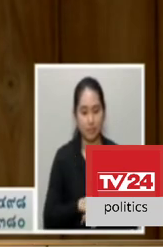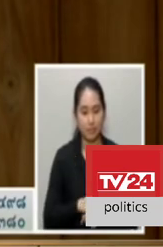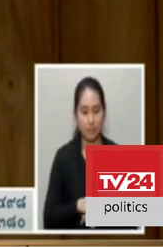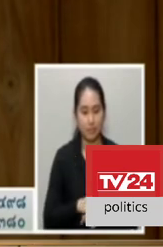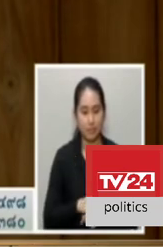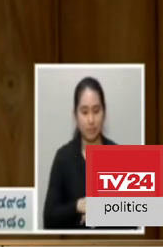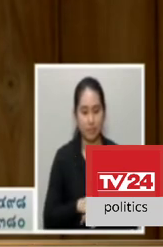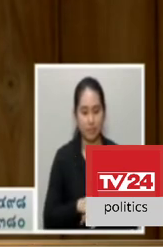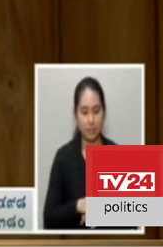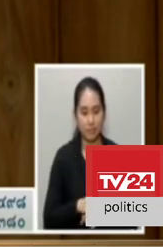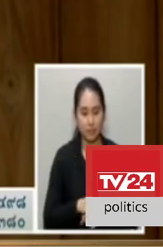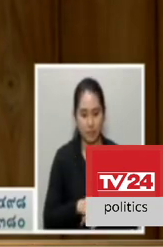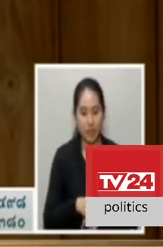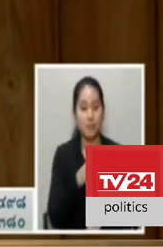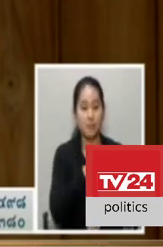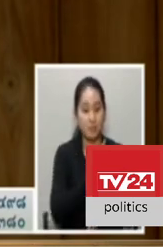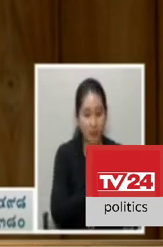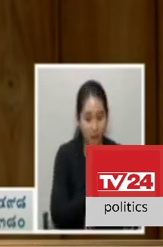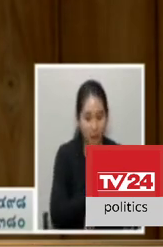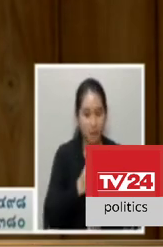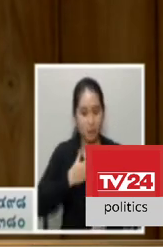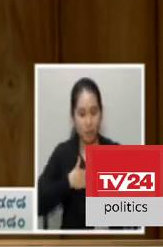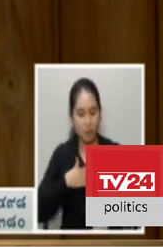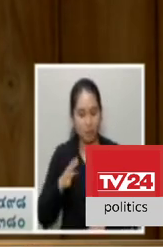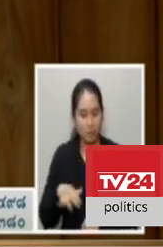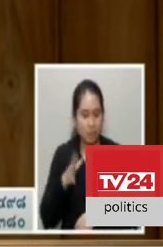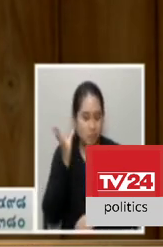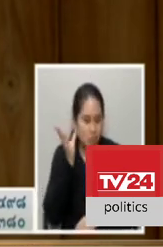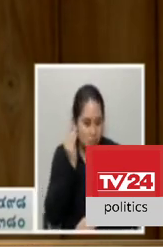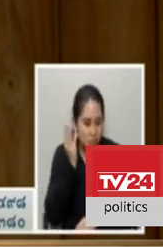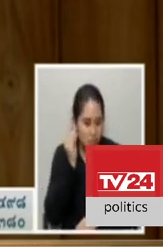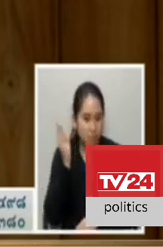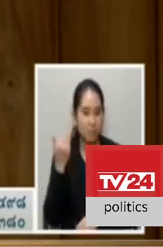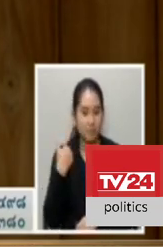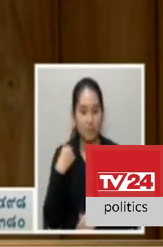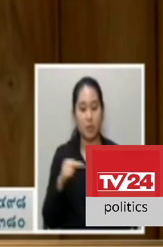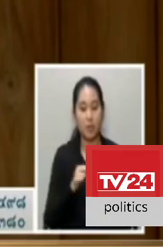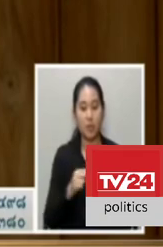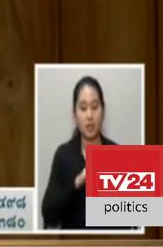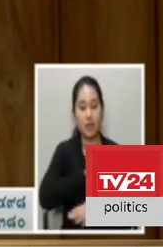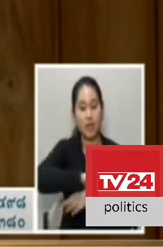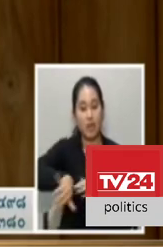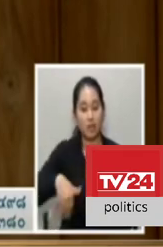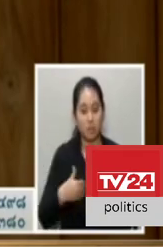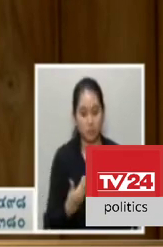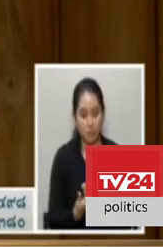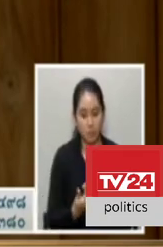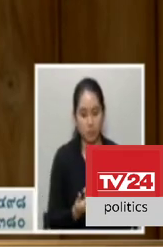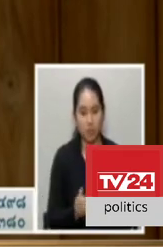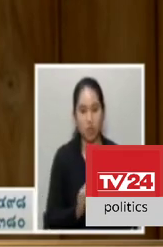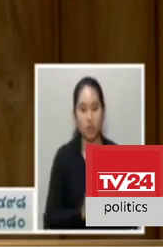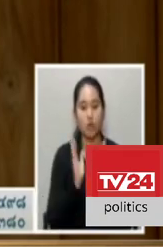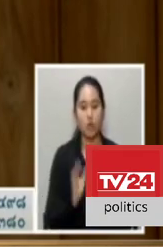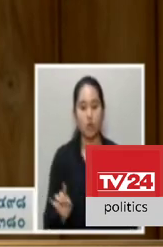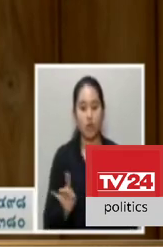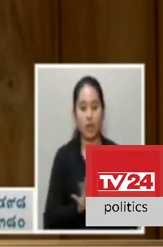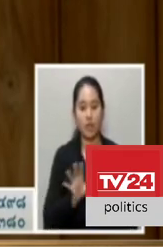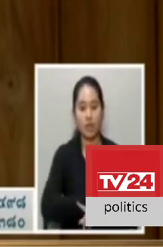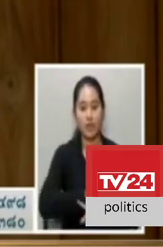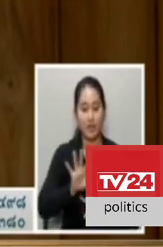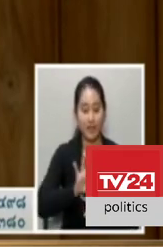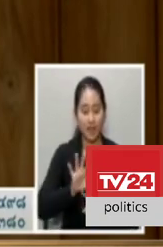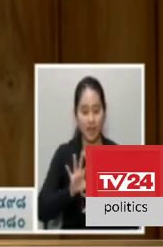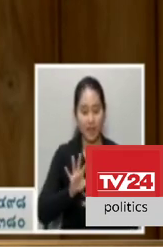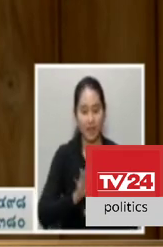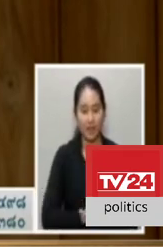ธานที่ผมยืนและได้ยินอยู่มันออกมาเป็นเช่นนั้นทุกคนนะฮะรวมไปถึงคนสุดท้ายเมื่อวันที่5เนี่ยก็คือท่